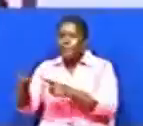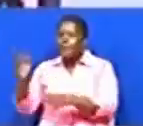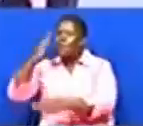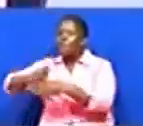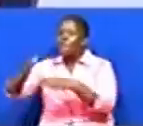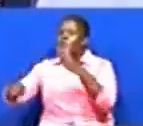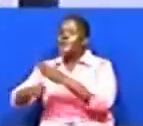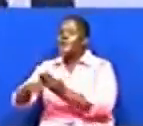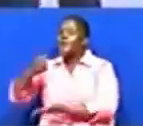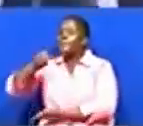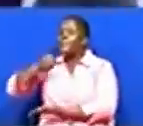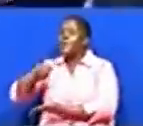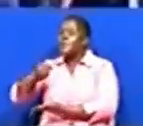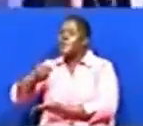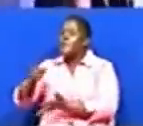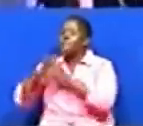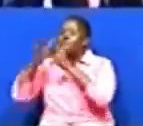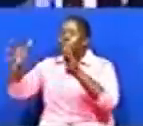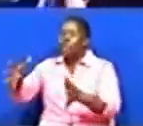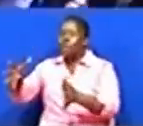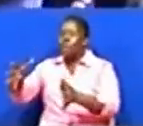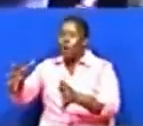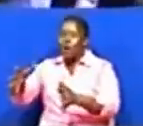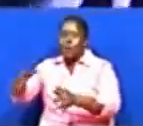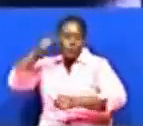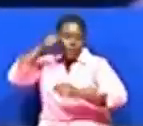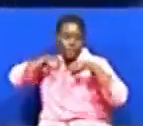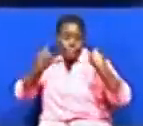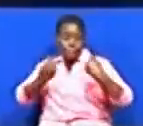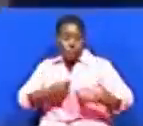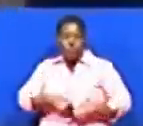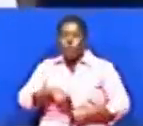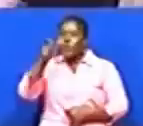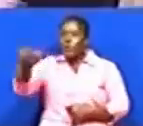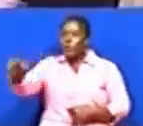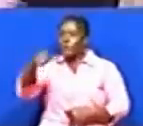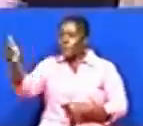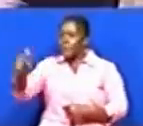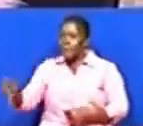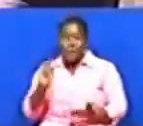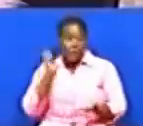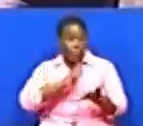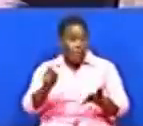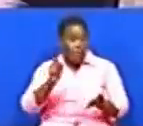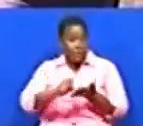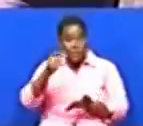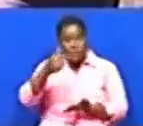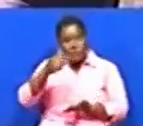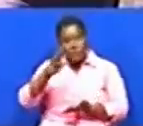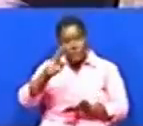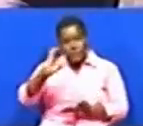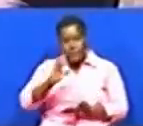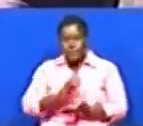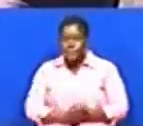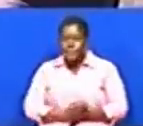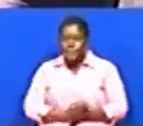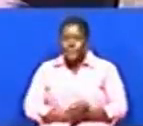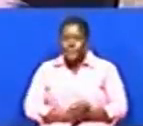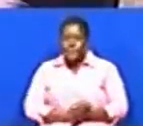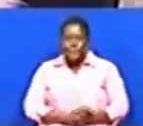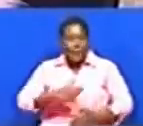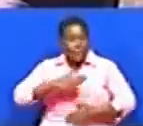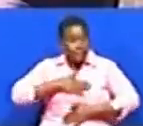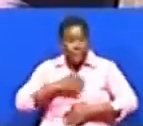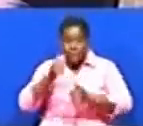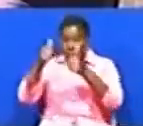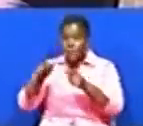miradi kila kona umemjengea mtaji mkubwa kwa wananchi. Amini Mgeni, TBC. Asante Amini Mgeni